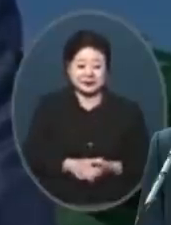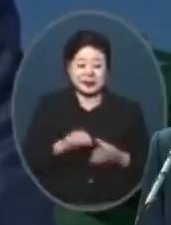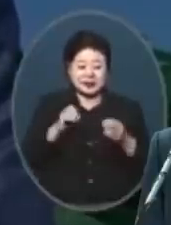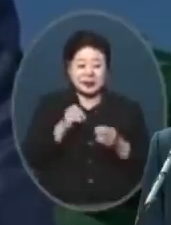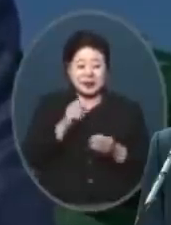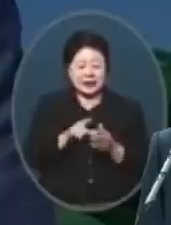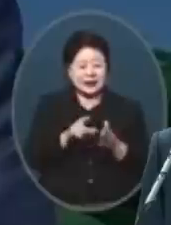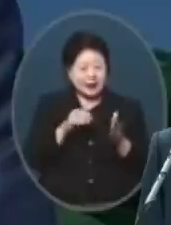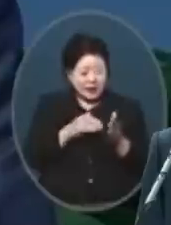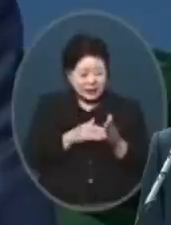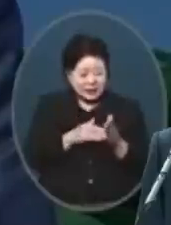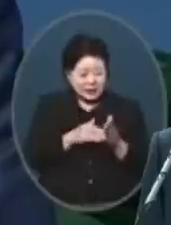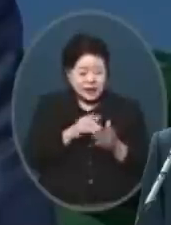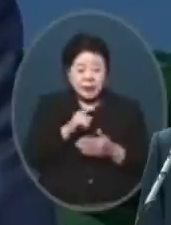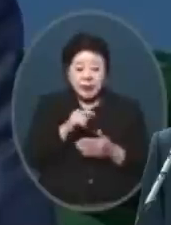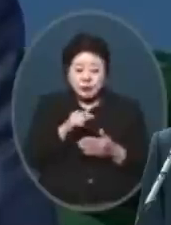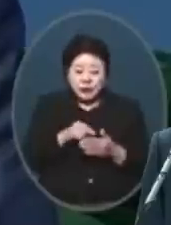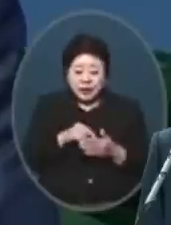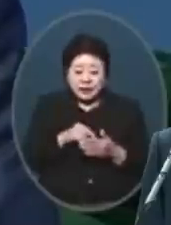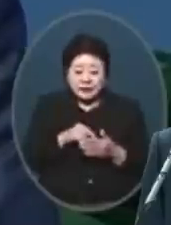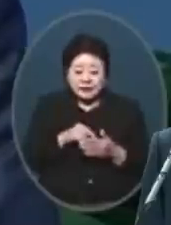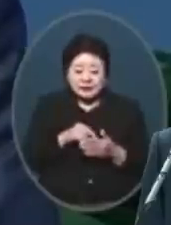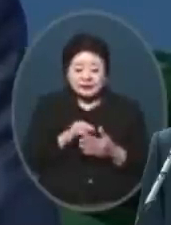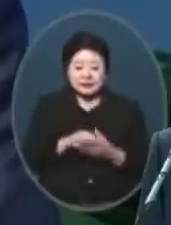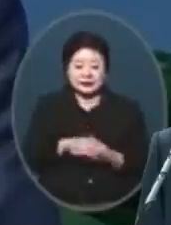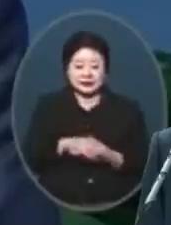응답할 때가 되면 마음속에